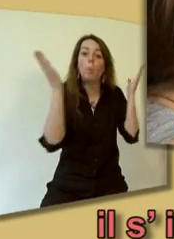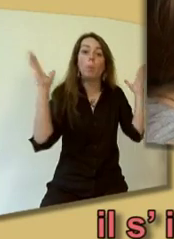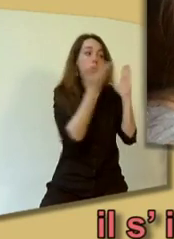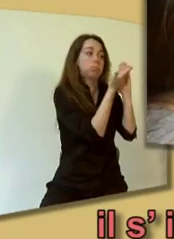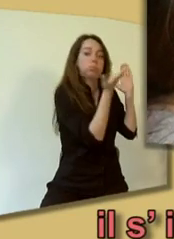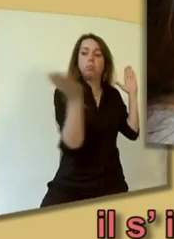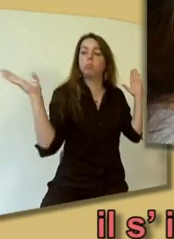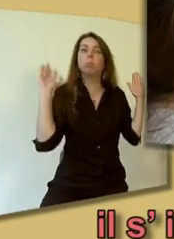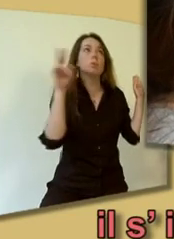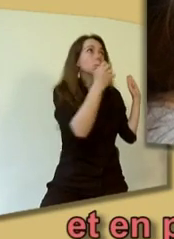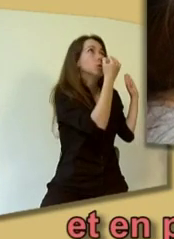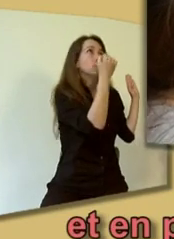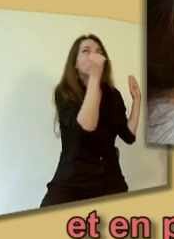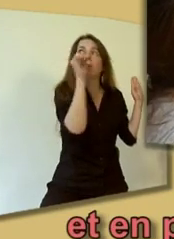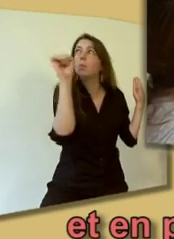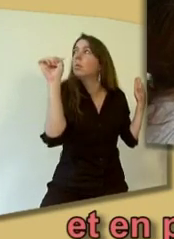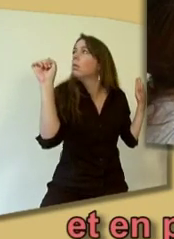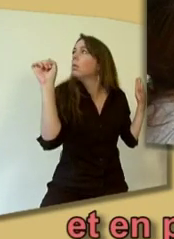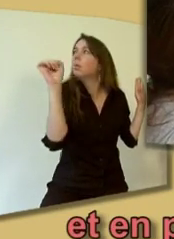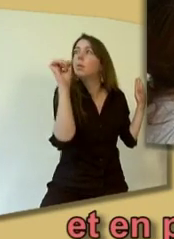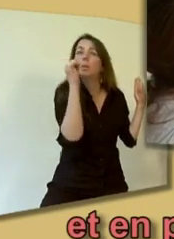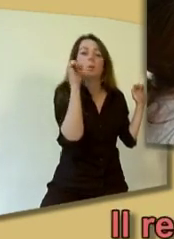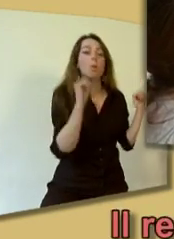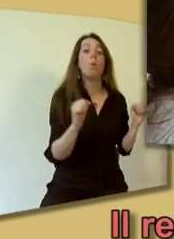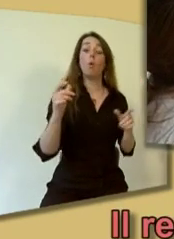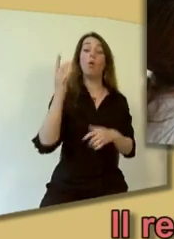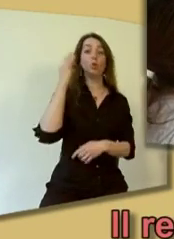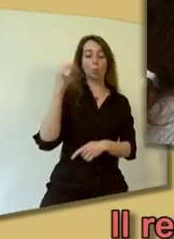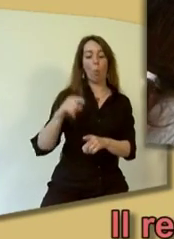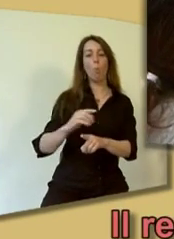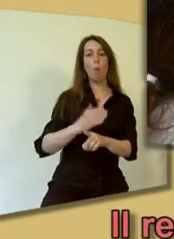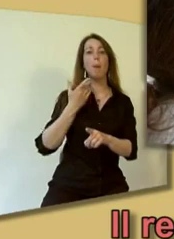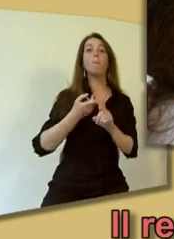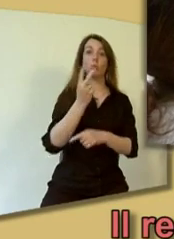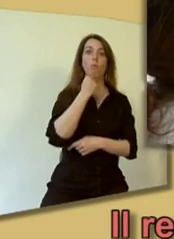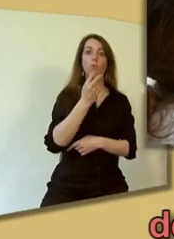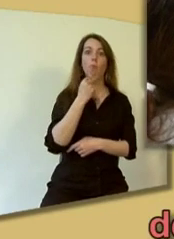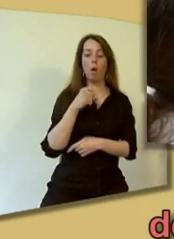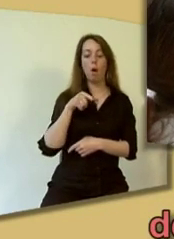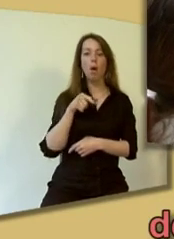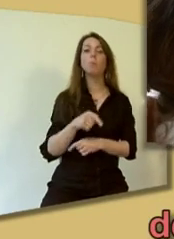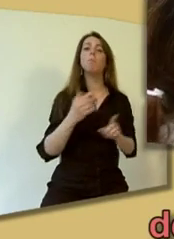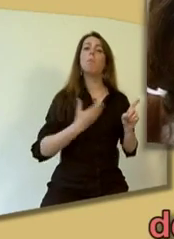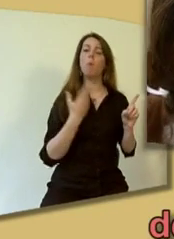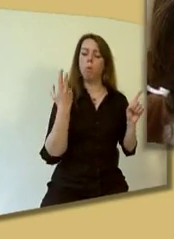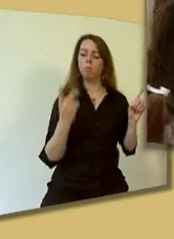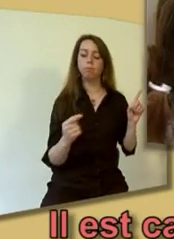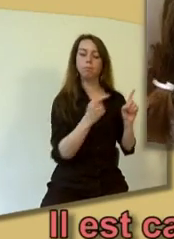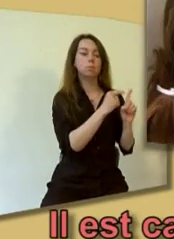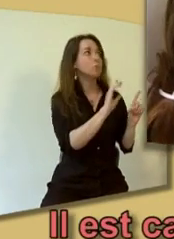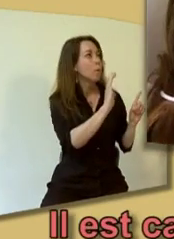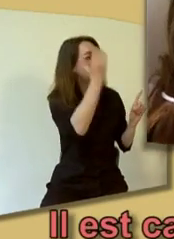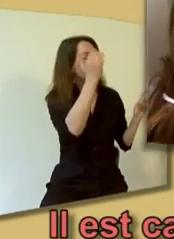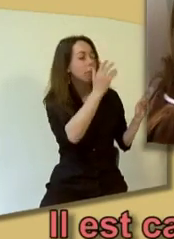degrés. Il s'intéresse au son et en particulier la voix. Il reconnaît la voix de sa maman. Il